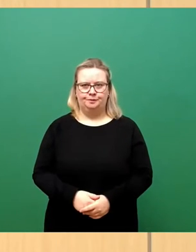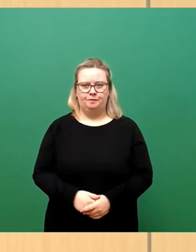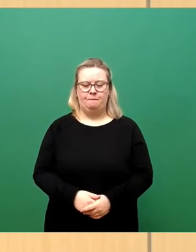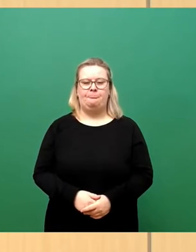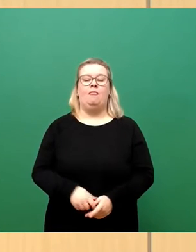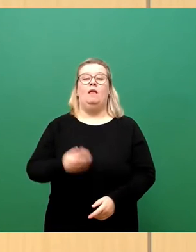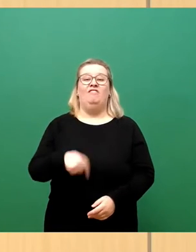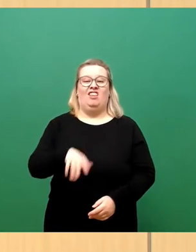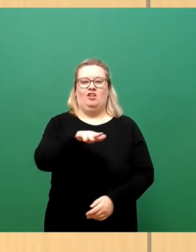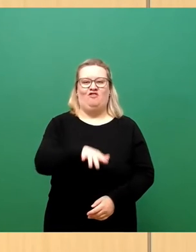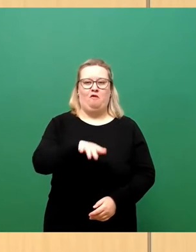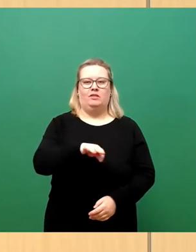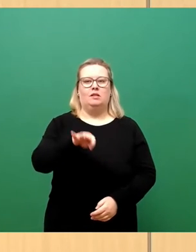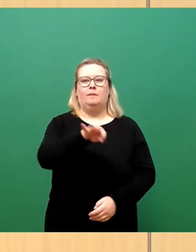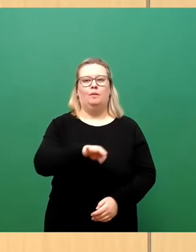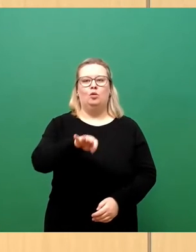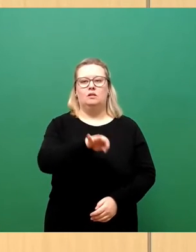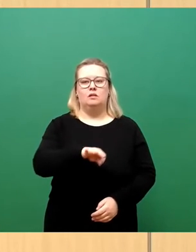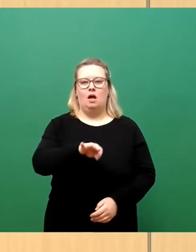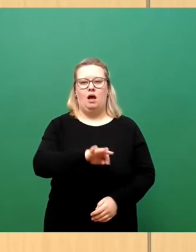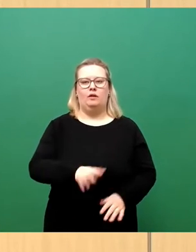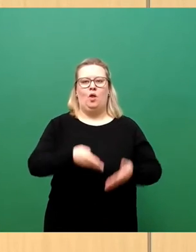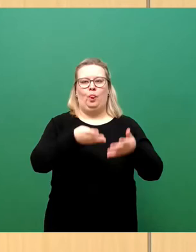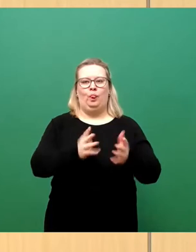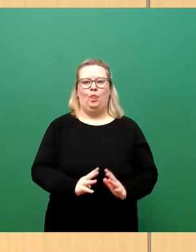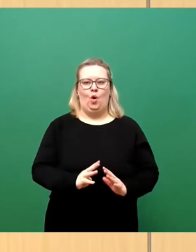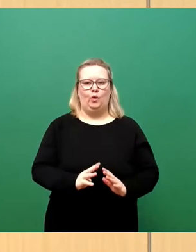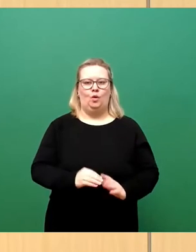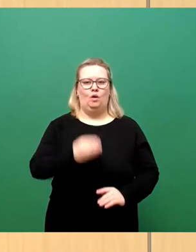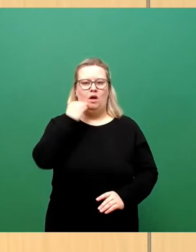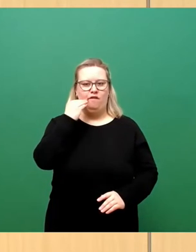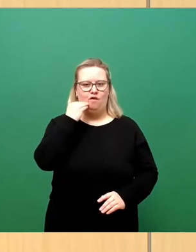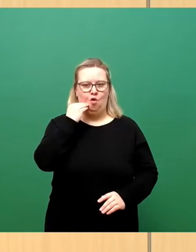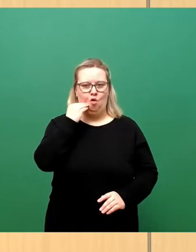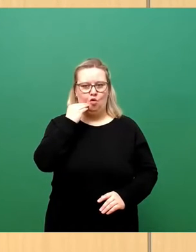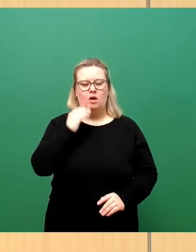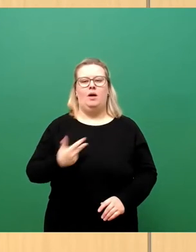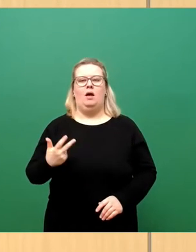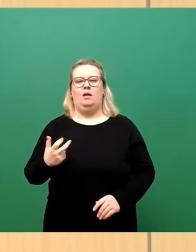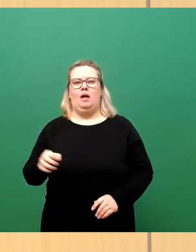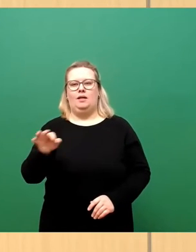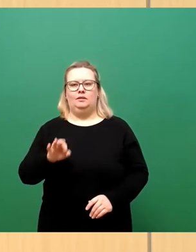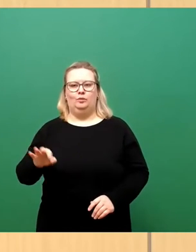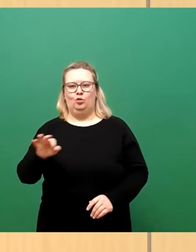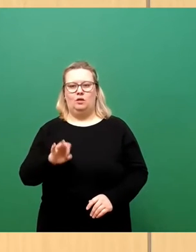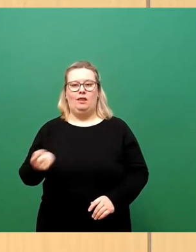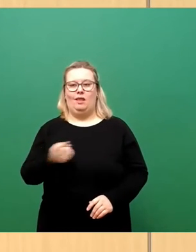von 15% kommen wir auf 900 geförderte Sozialwohnungen, bei einer Quote von 30% auf 1600 Sozialwohnungen